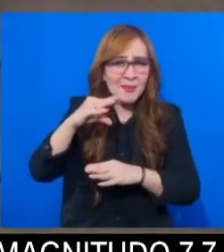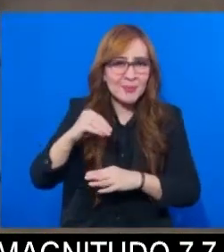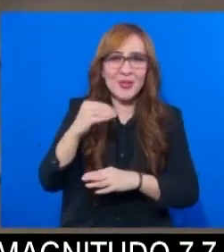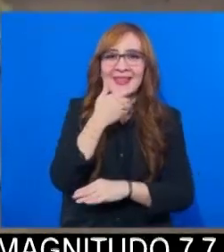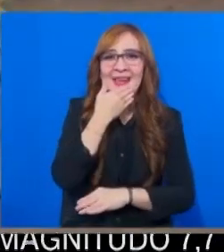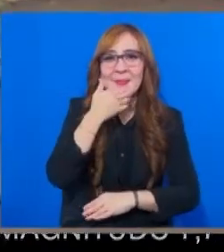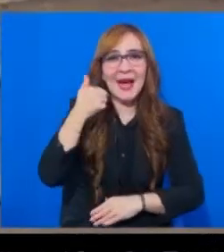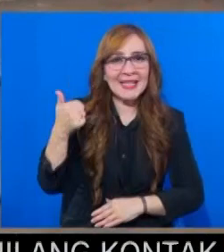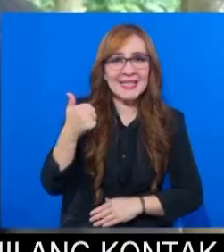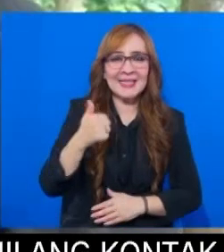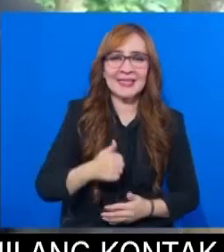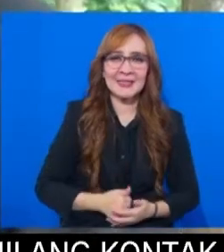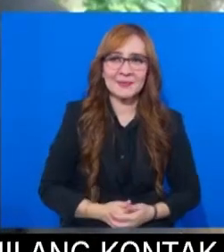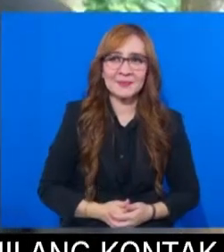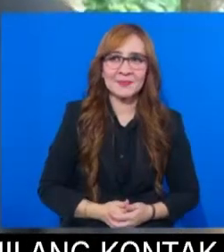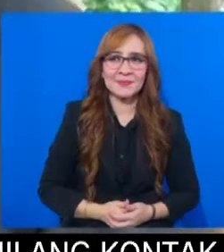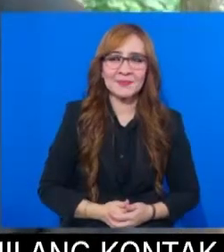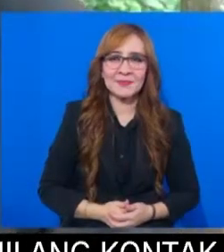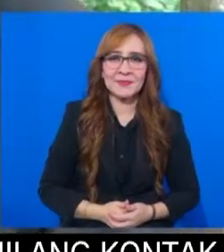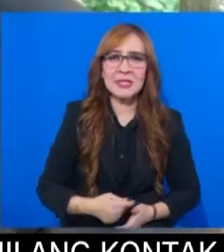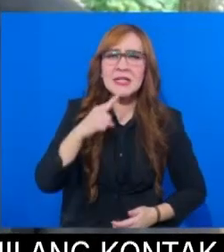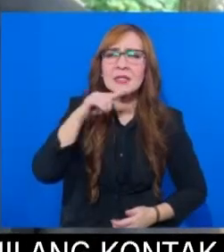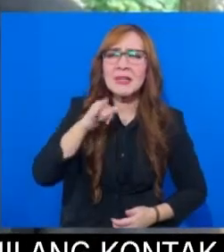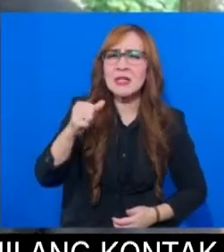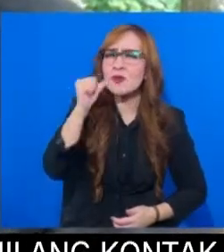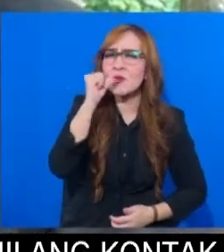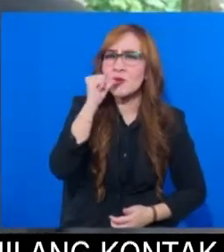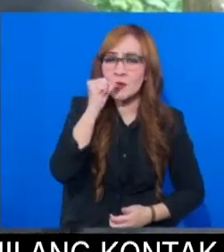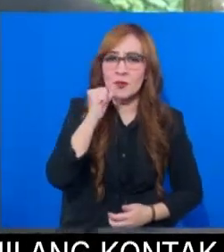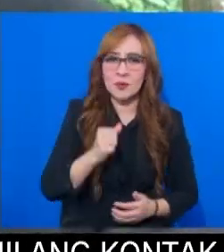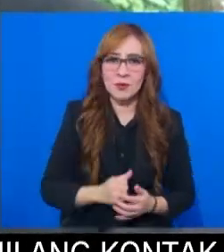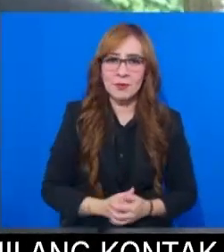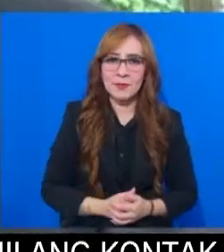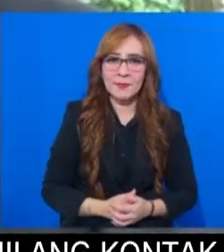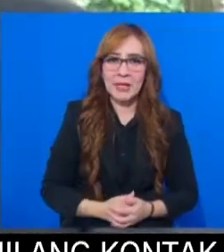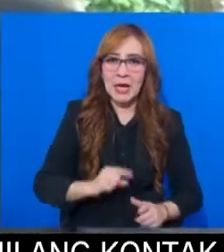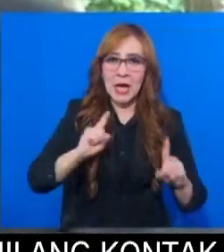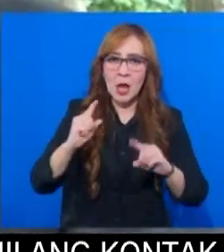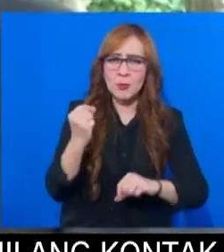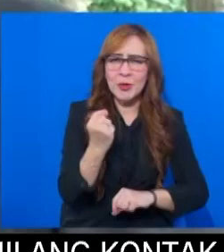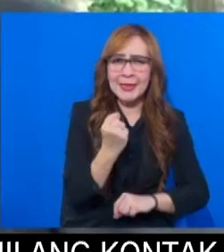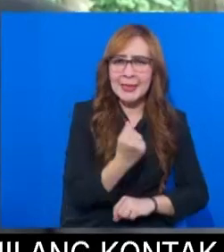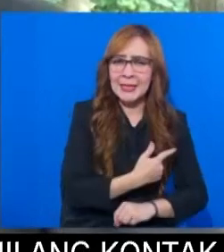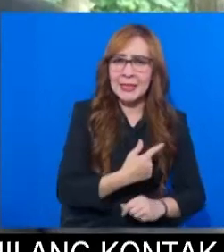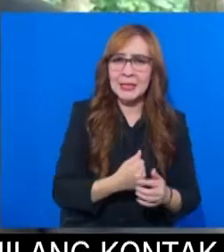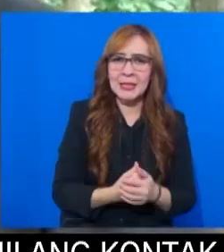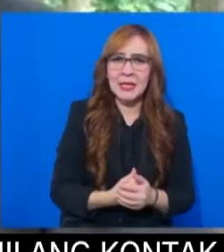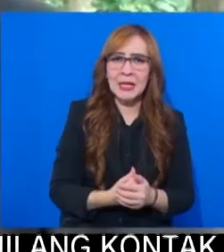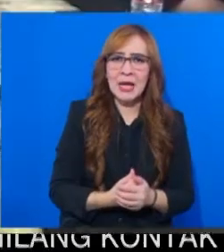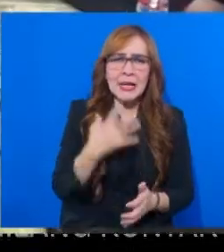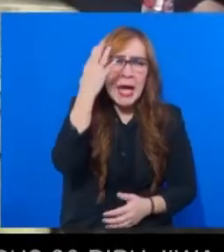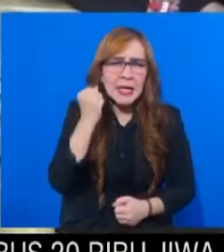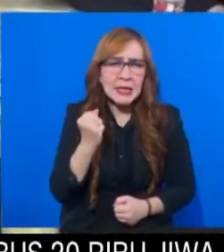manis. Ya duri lah, kayak susu. Kalau nanti putih ada kehitaman, itu ada pahitnya.